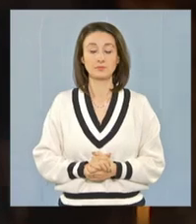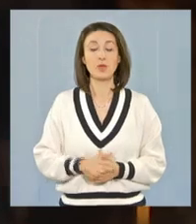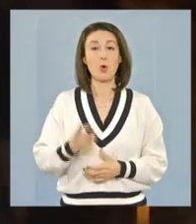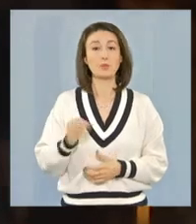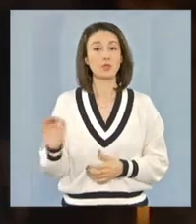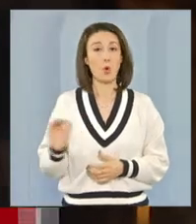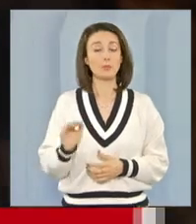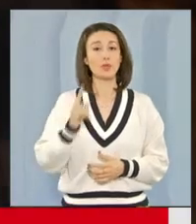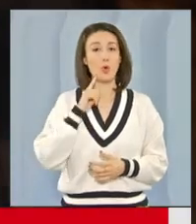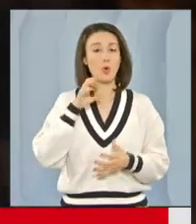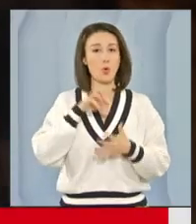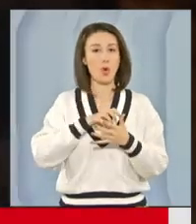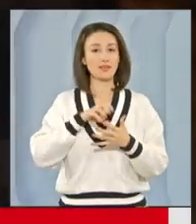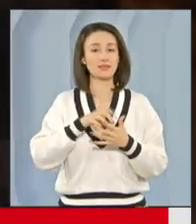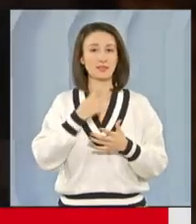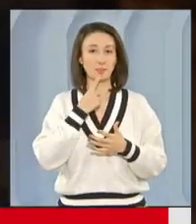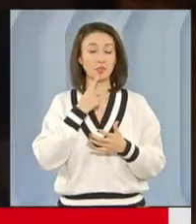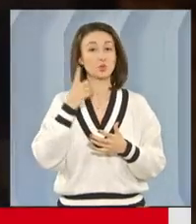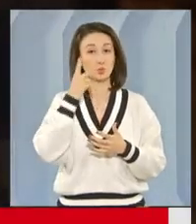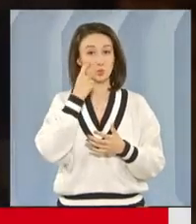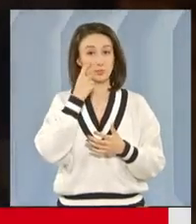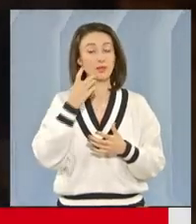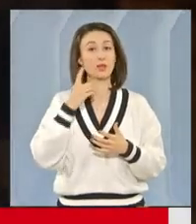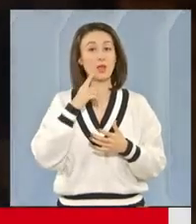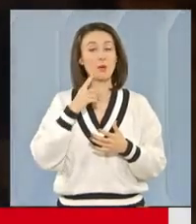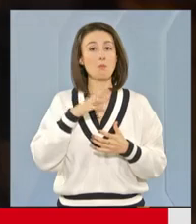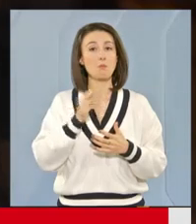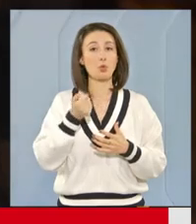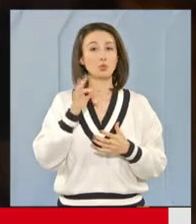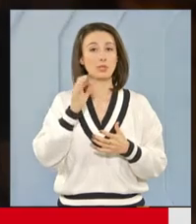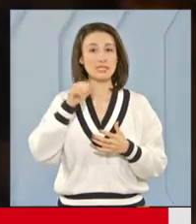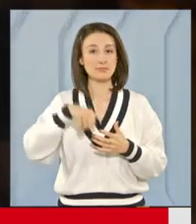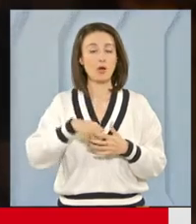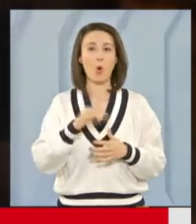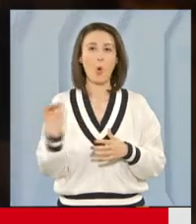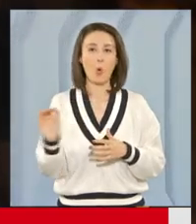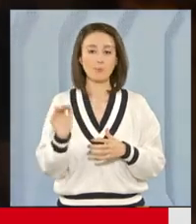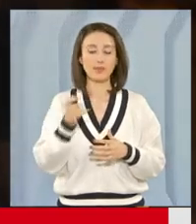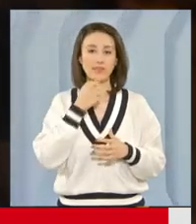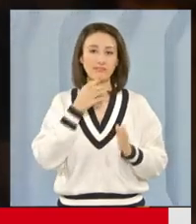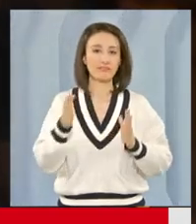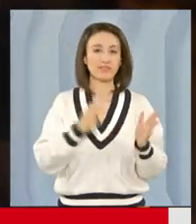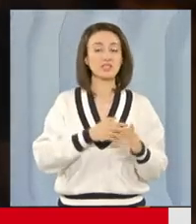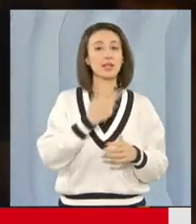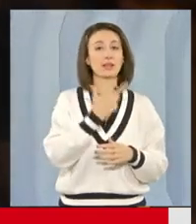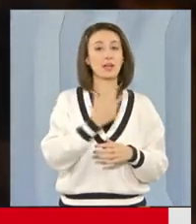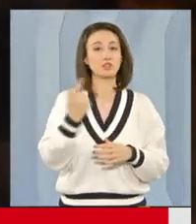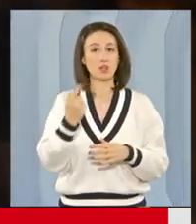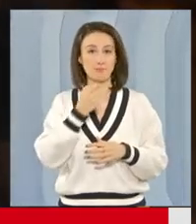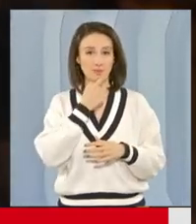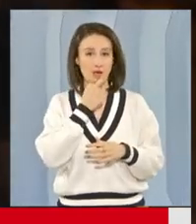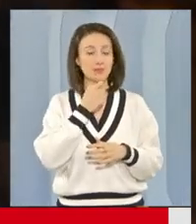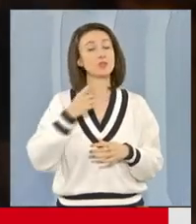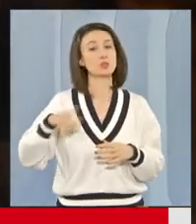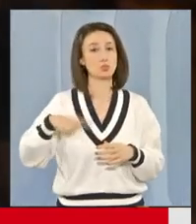8 copii dintr-o localitate din Timiș sunt suspectați de botulism. Copiii cu vârste cuprinse între 3 și 7 ani sunt internați